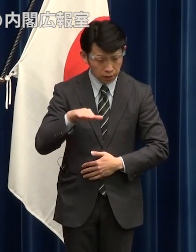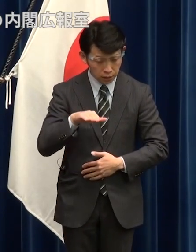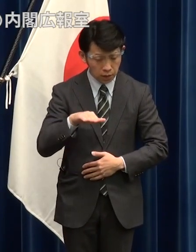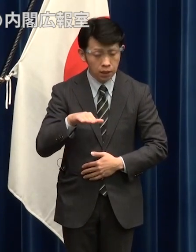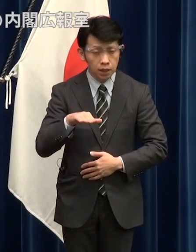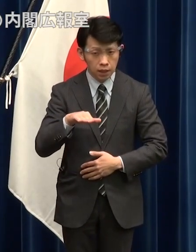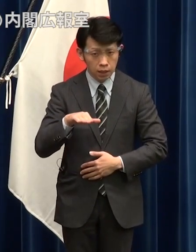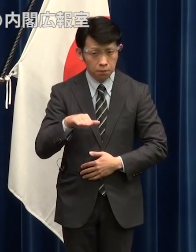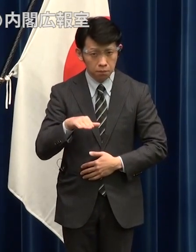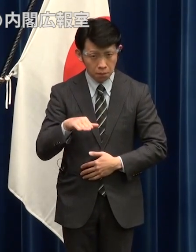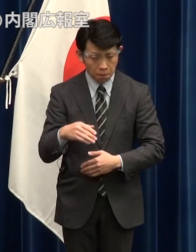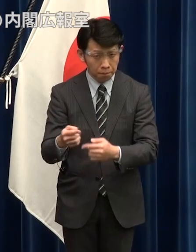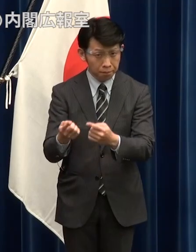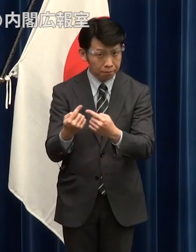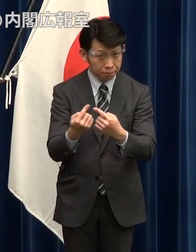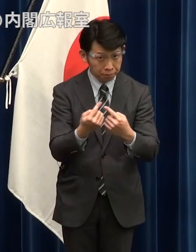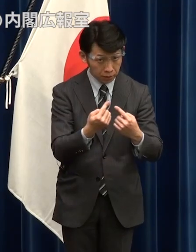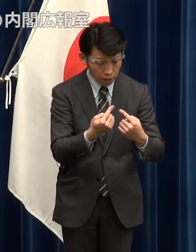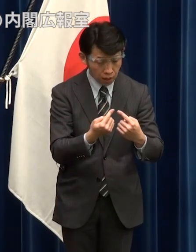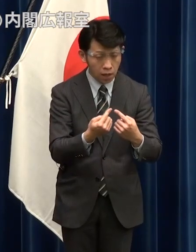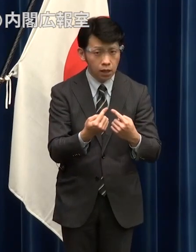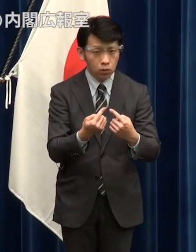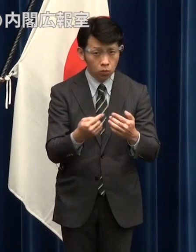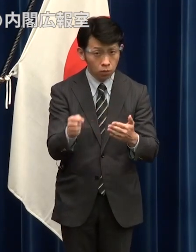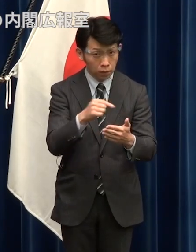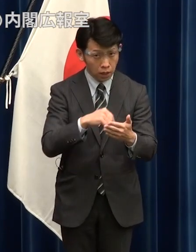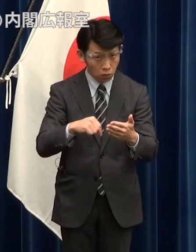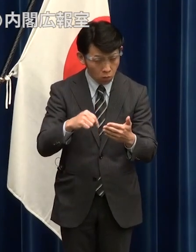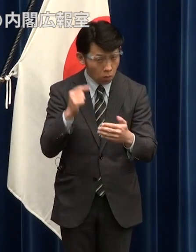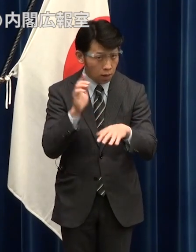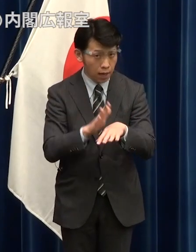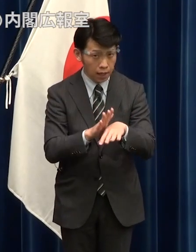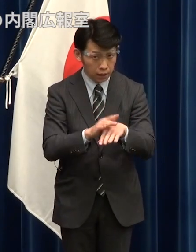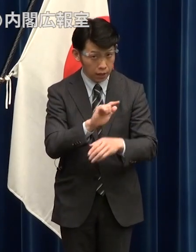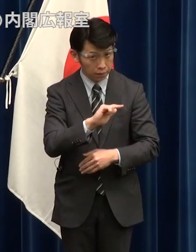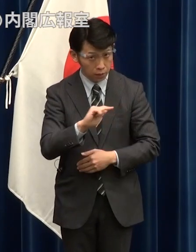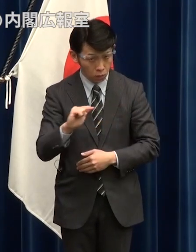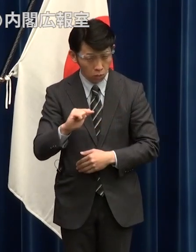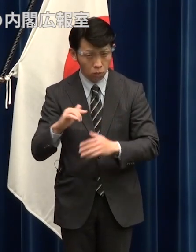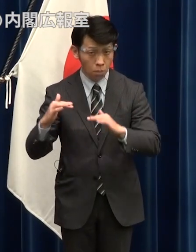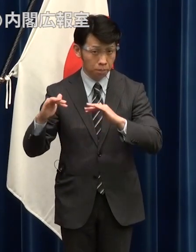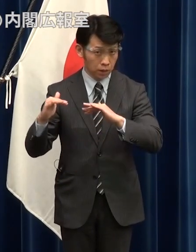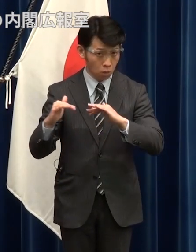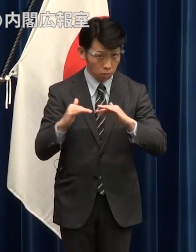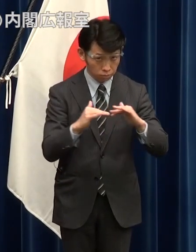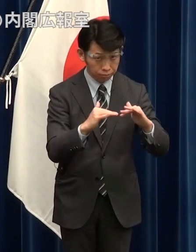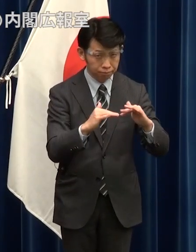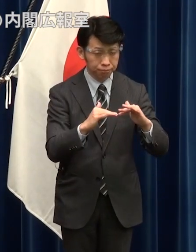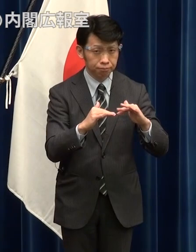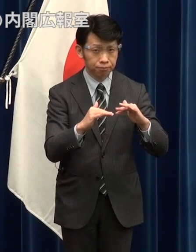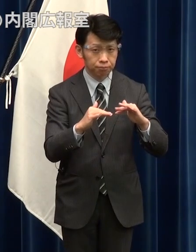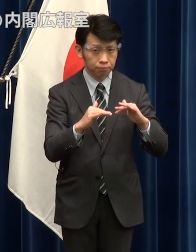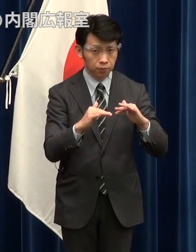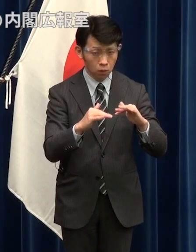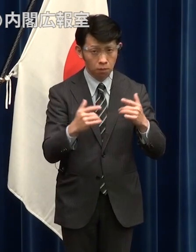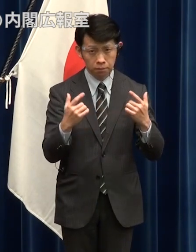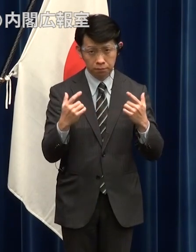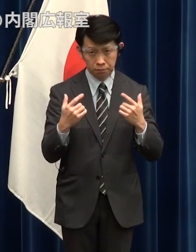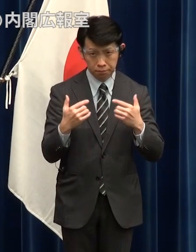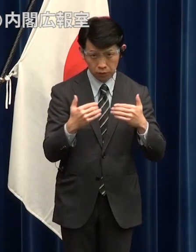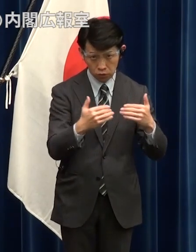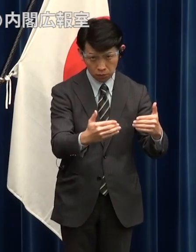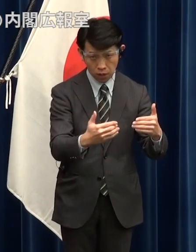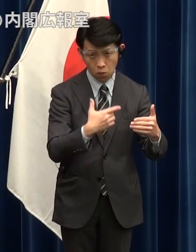してもらいながら、このありようについて議論をこの展開してもら